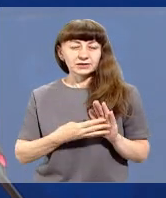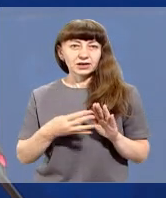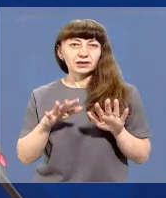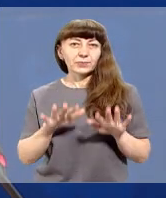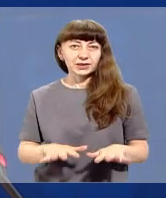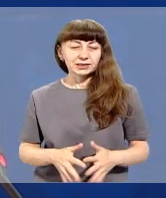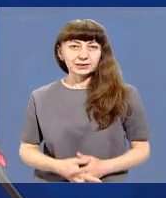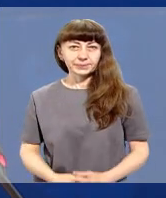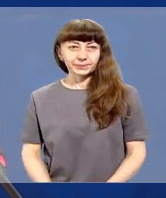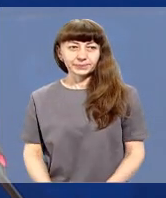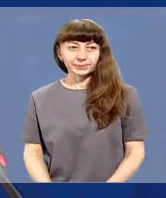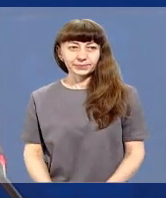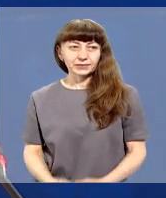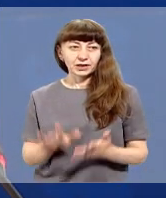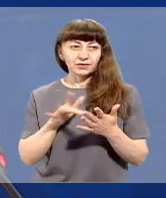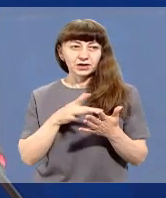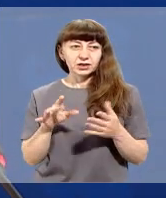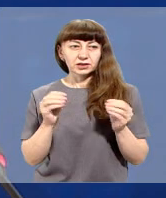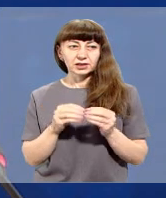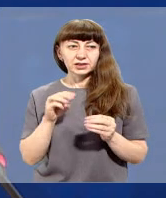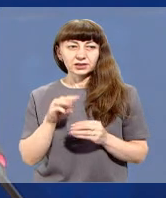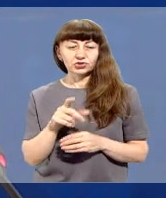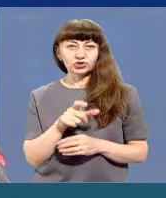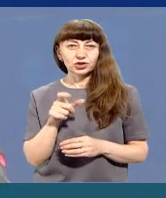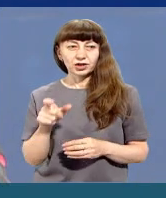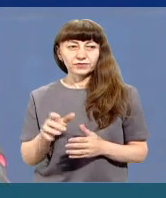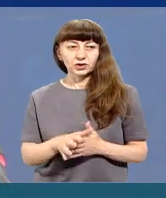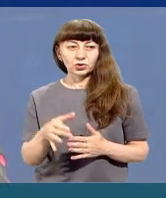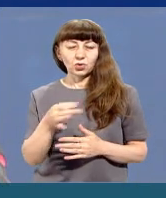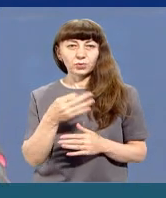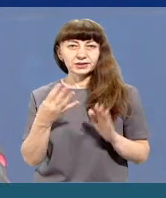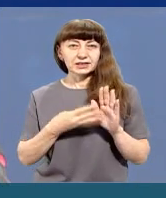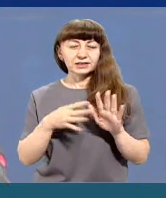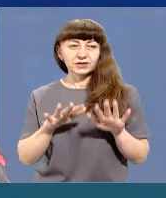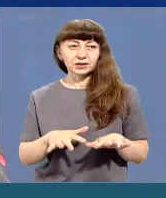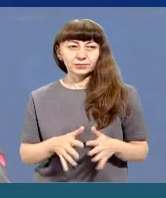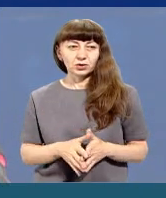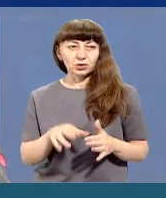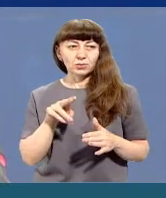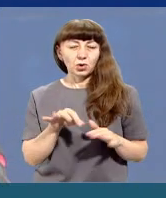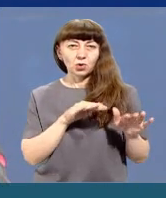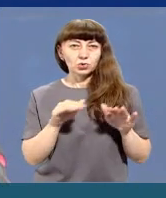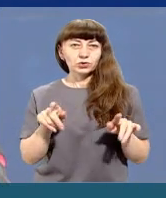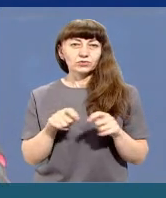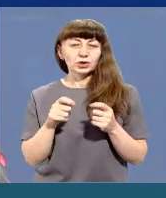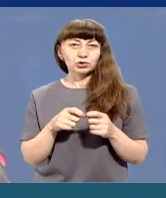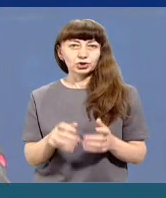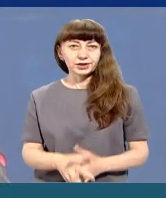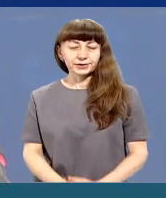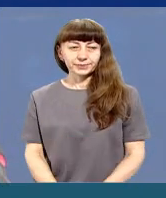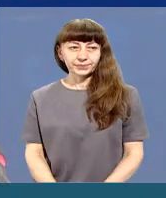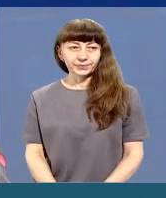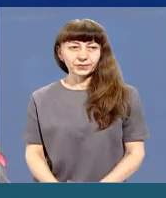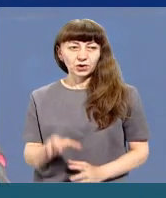месте. В расчете на 10 тысяч населения область на 9-м месте по уровню правонарушений.